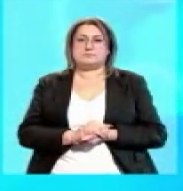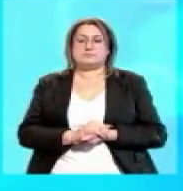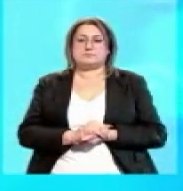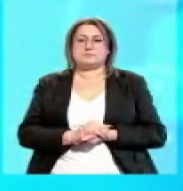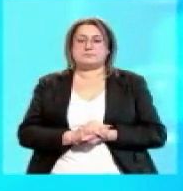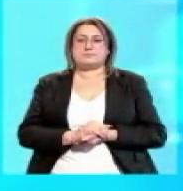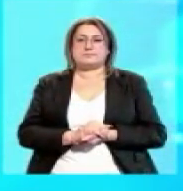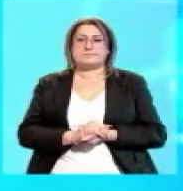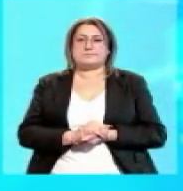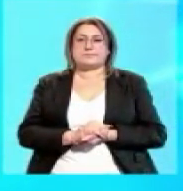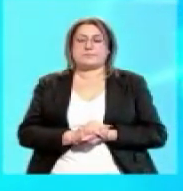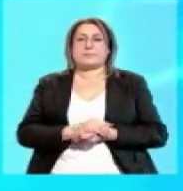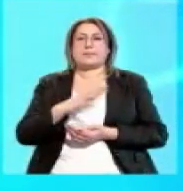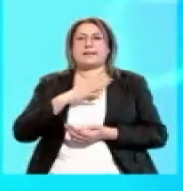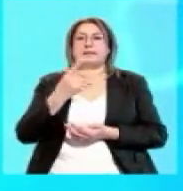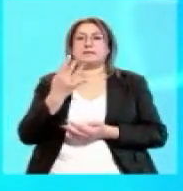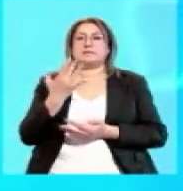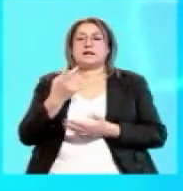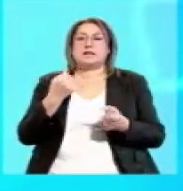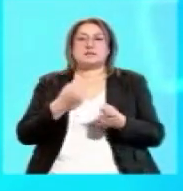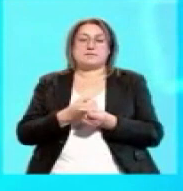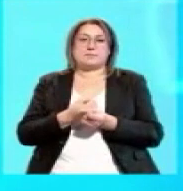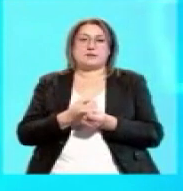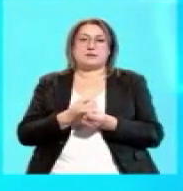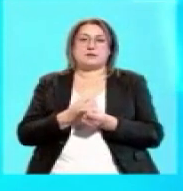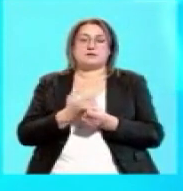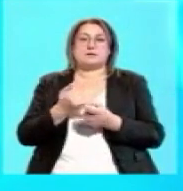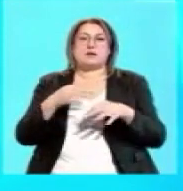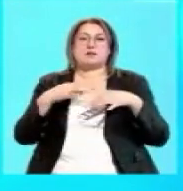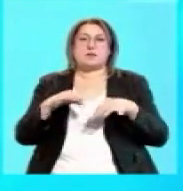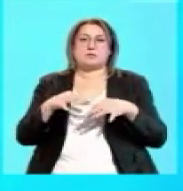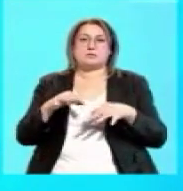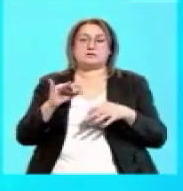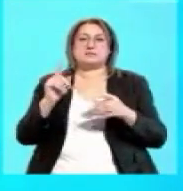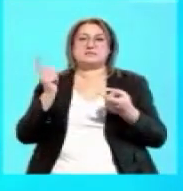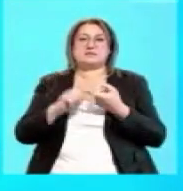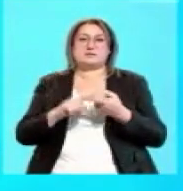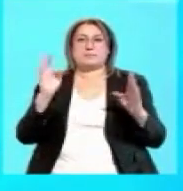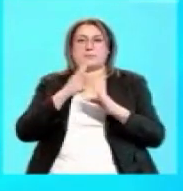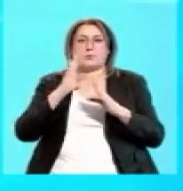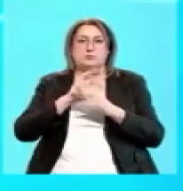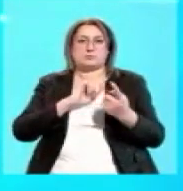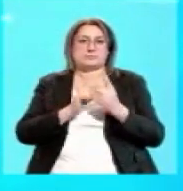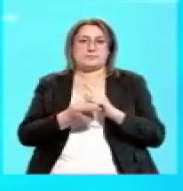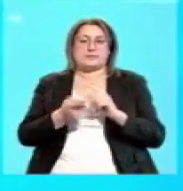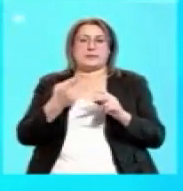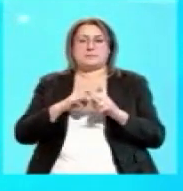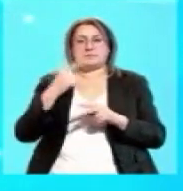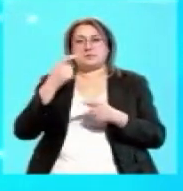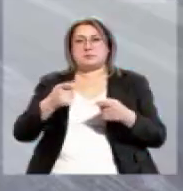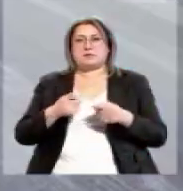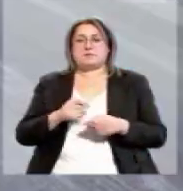Облыс көлеміндегі ауа райының күрт құбылуы салдарынан тас жолдарда бірнеше жол апаты болды. Бұл туралы полиция департаменті